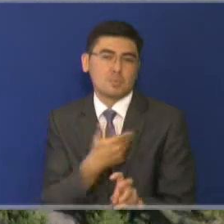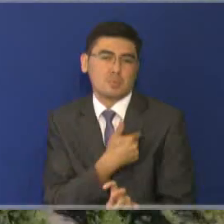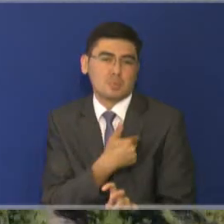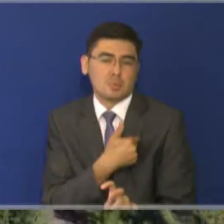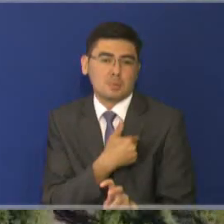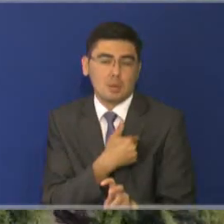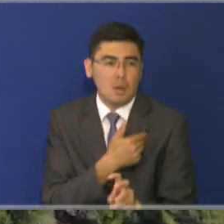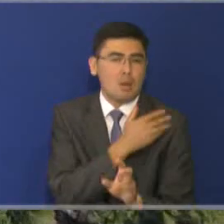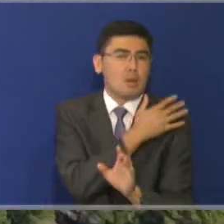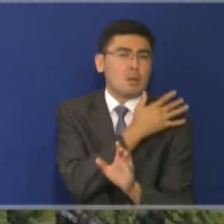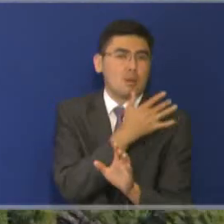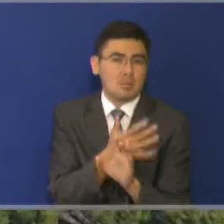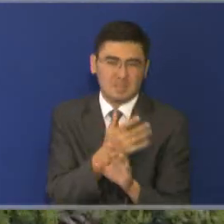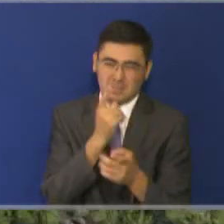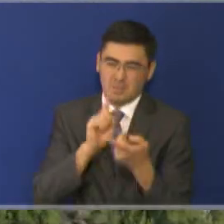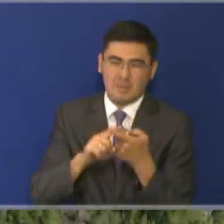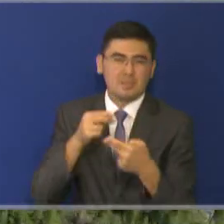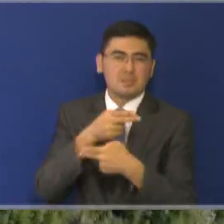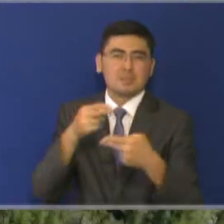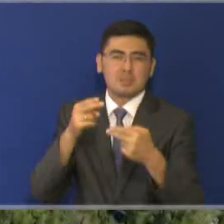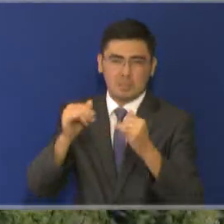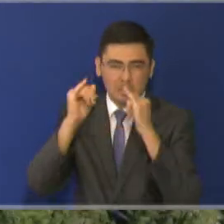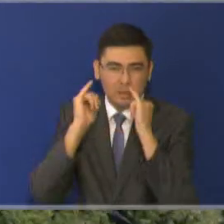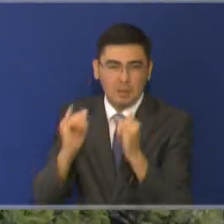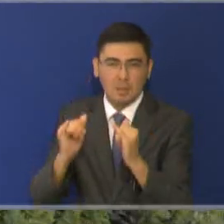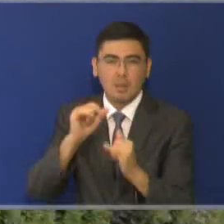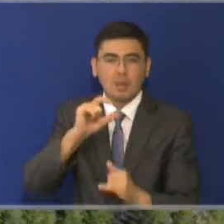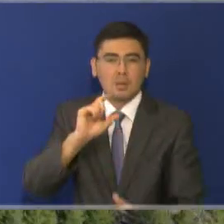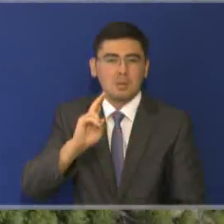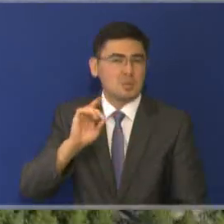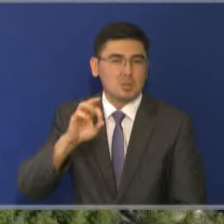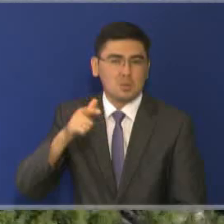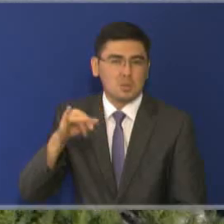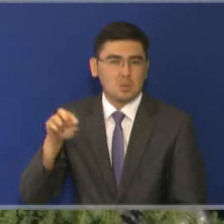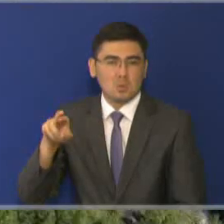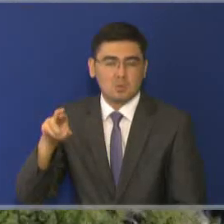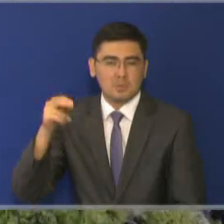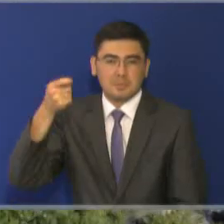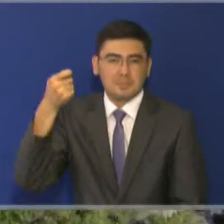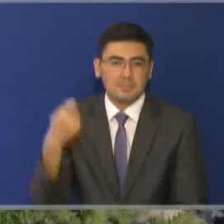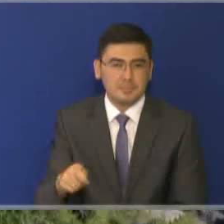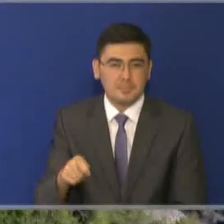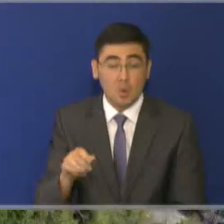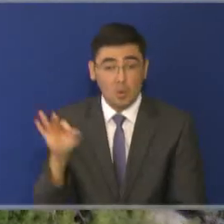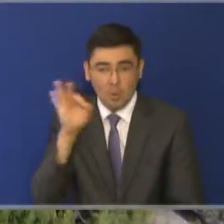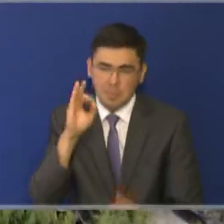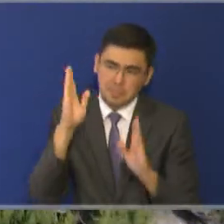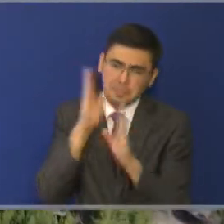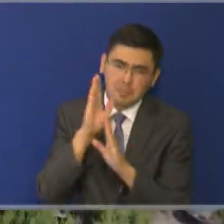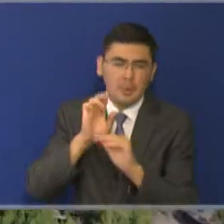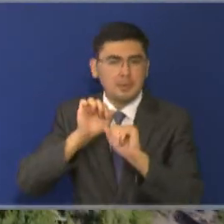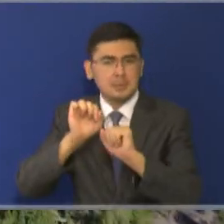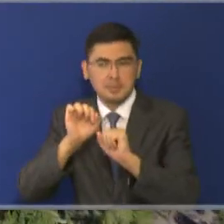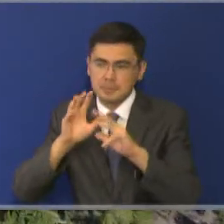арналған бірде-бір жыл болмаған. Бұл туралы экологиялық ағарту Қазақстанды қоғамда экологиялық тәрбие, білім беру және